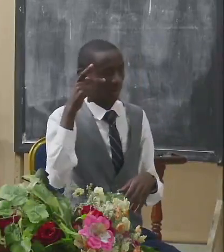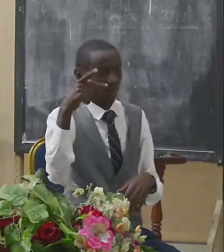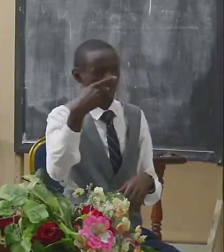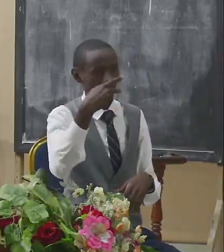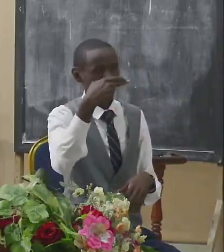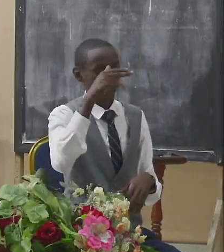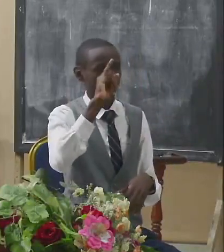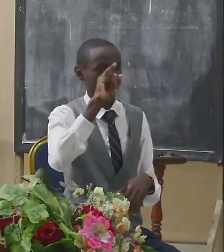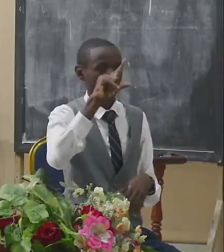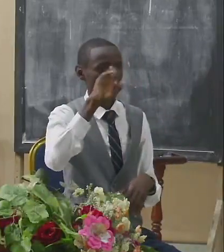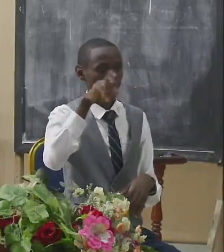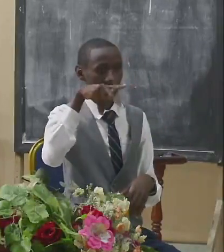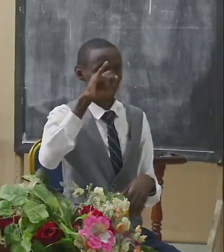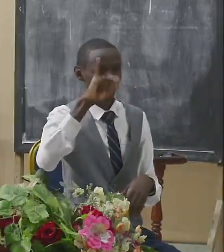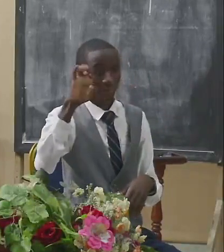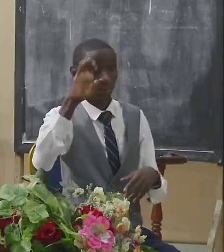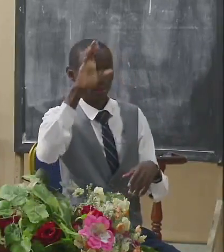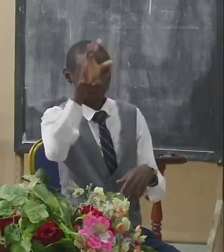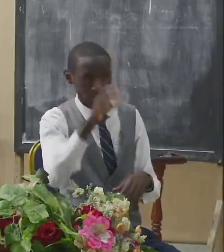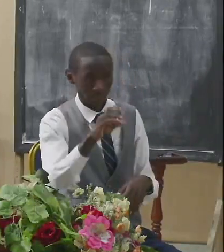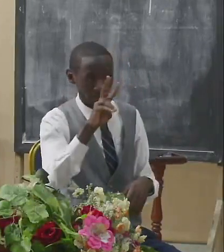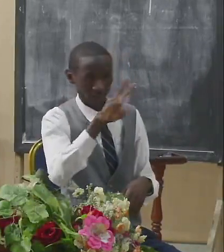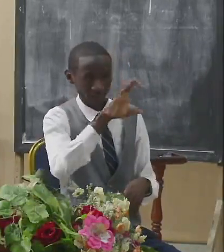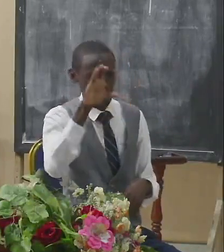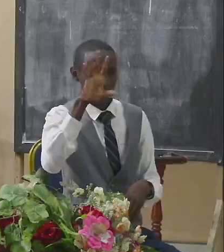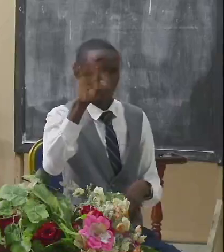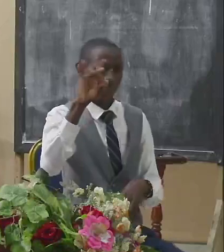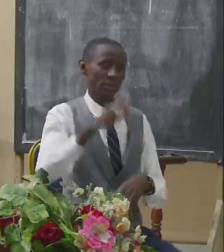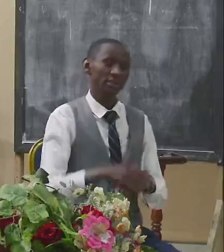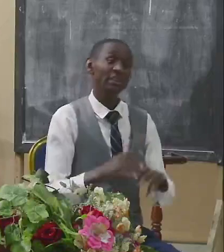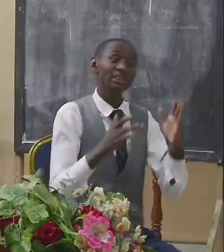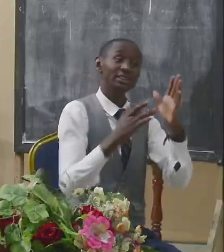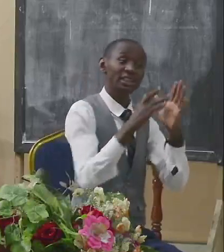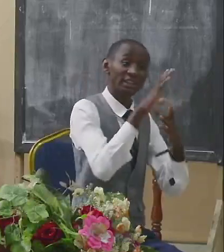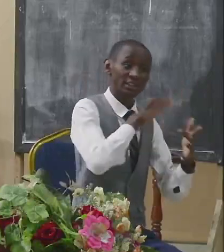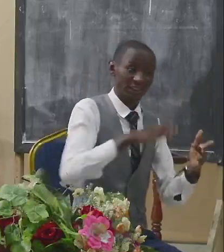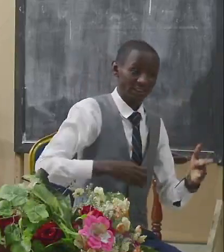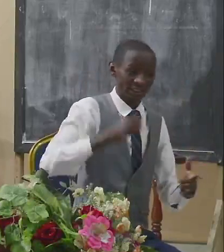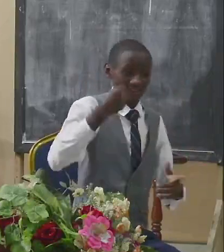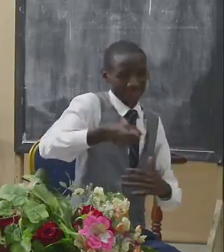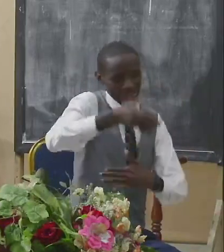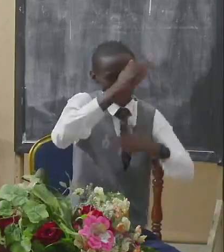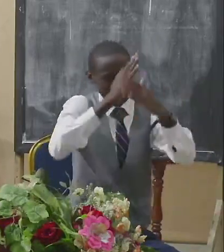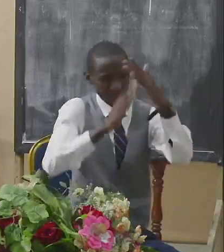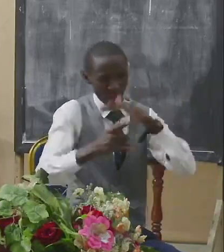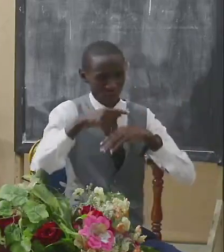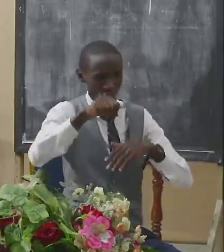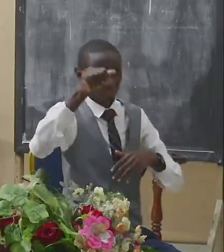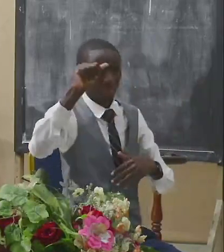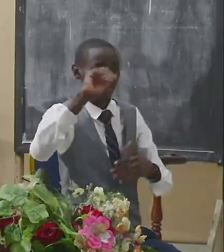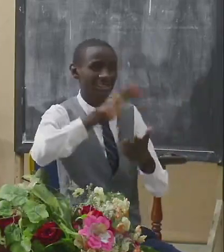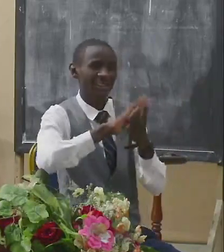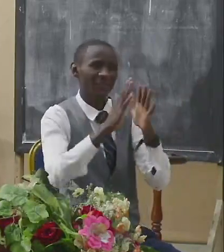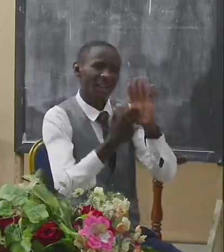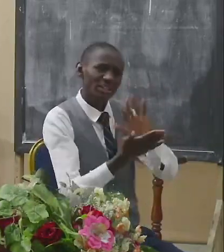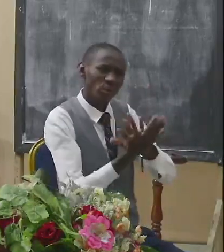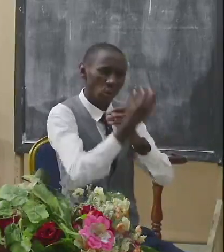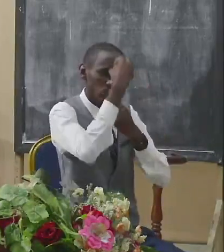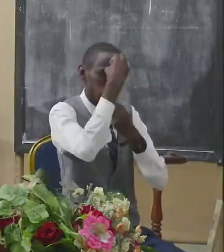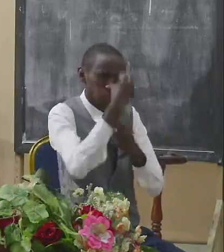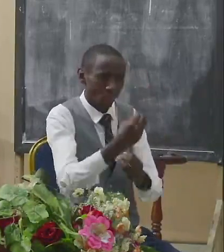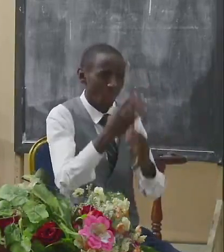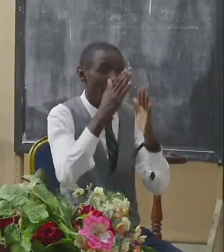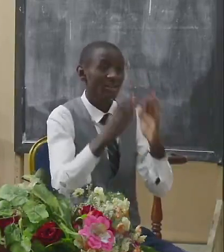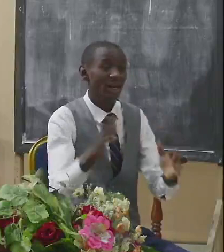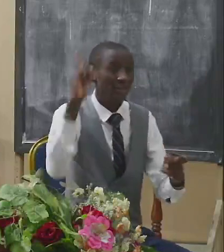Sura ya verset 8. Ya mnane. Il s'est humilié lui-même. Ali jinyenyekeza ye mwenyewe. Se rendant obéissant. Akijifanya